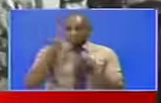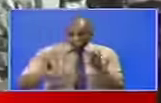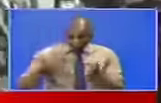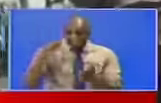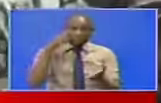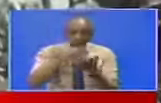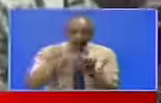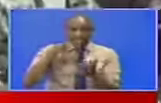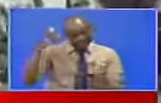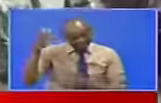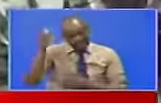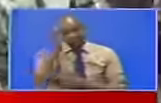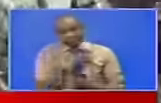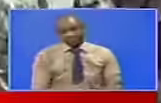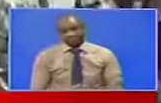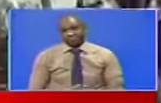yeye NASA.